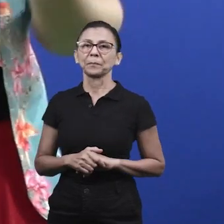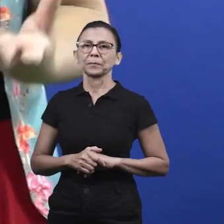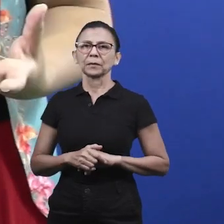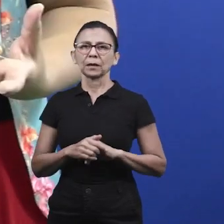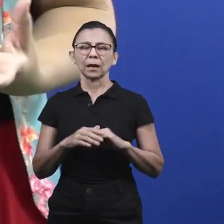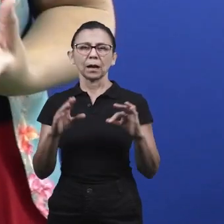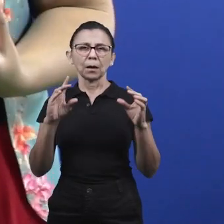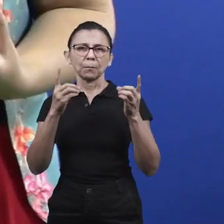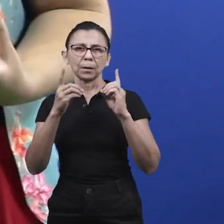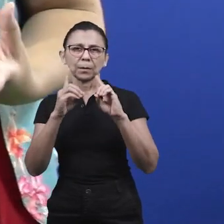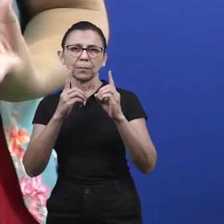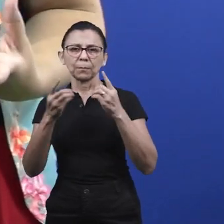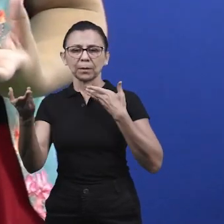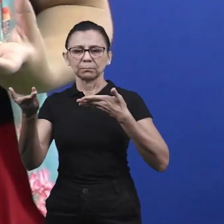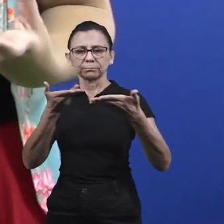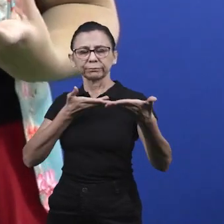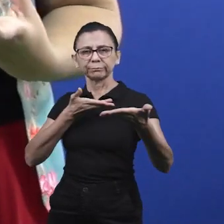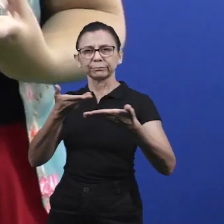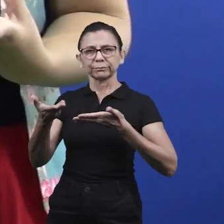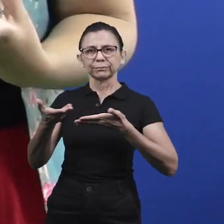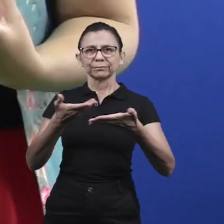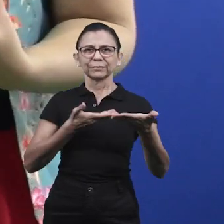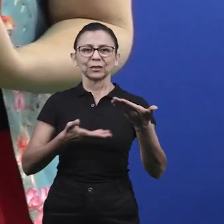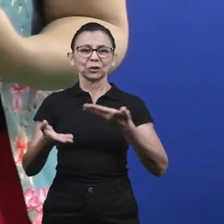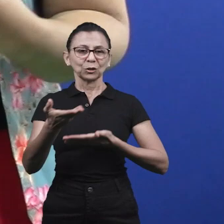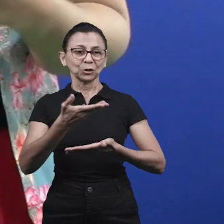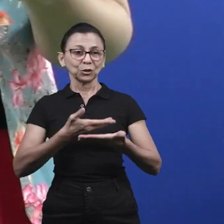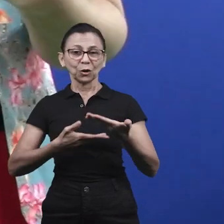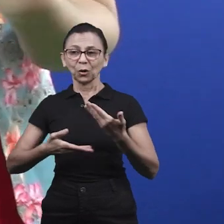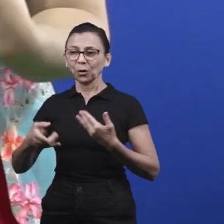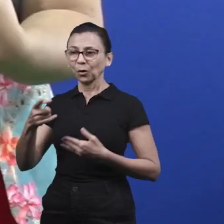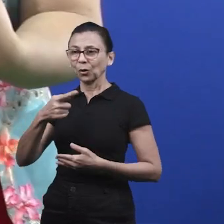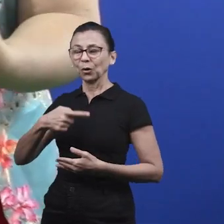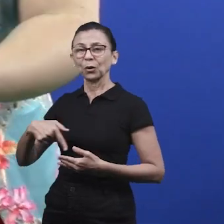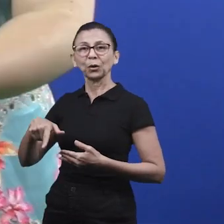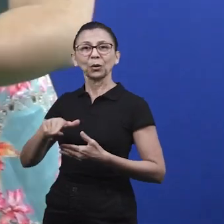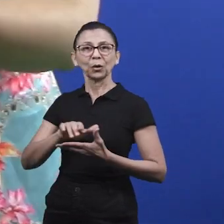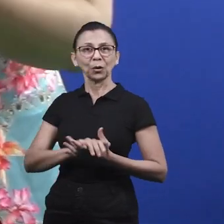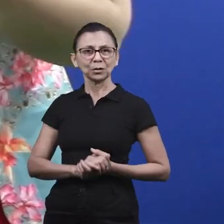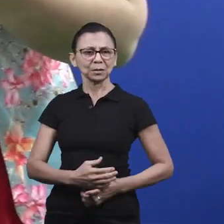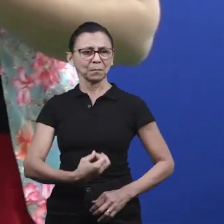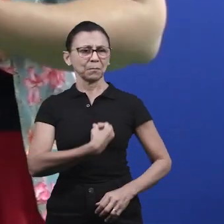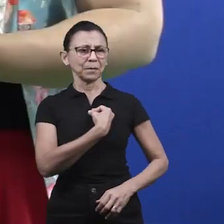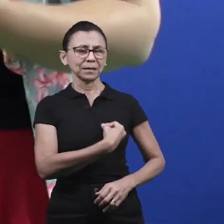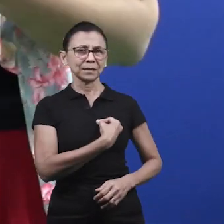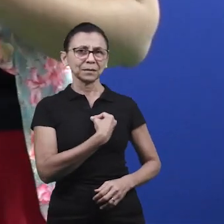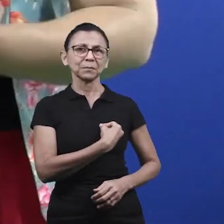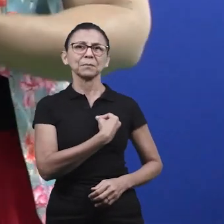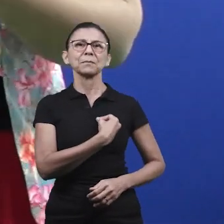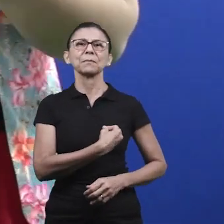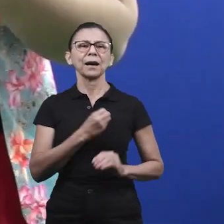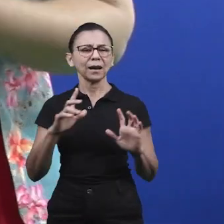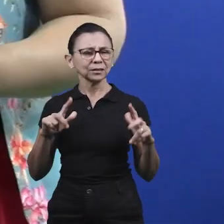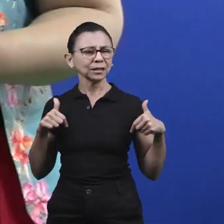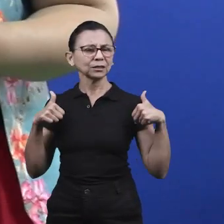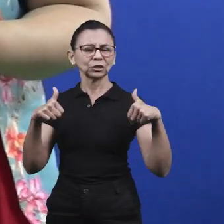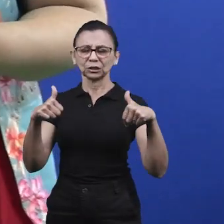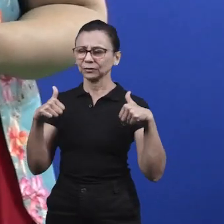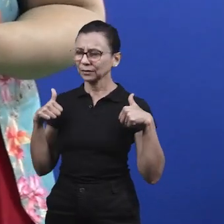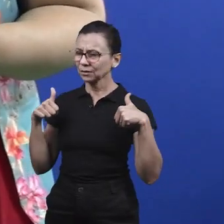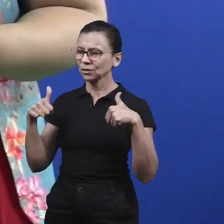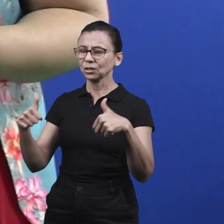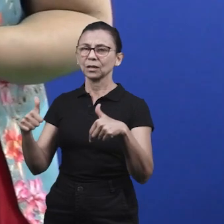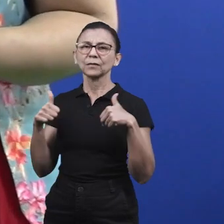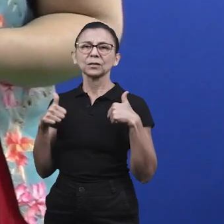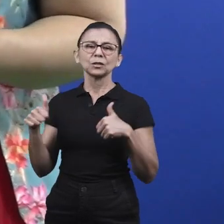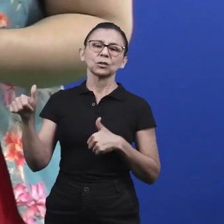d'impliquer la personne, c'est avoir le dialogue avec tous, afin que tous puissent être protagonistes, tous puissent participer activement, tous ont